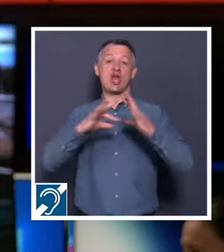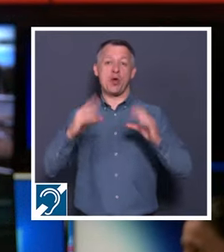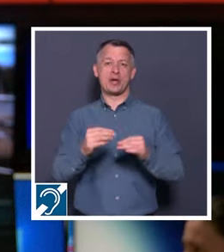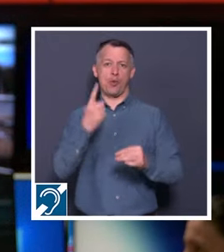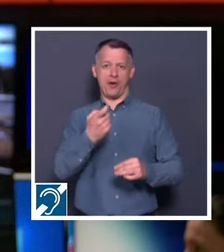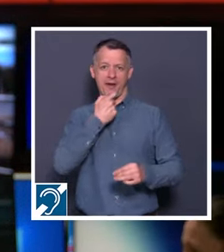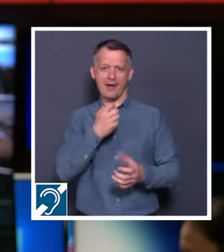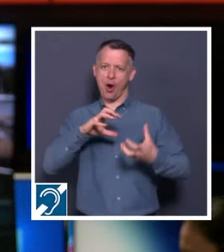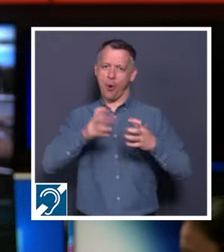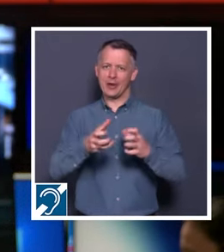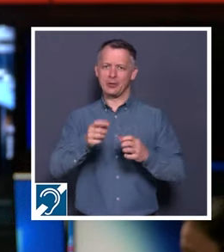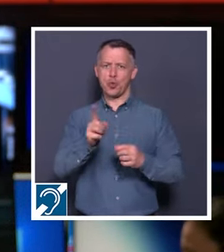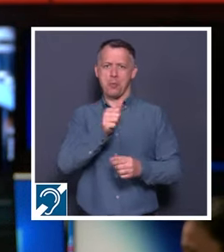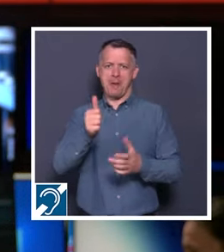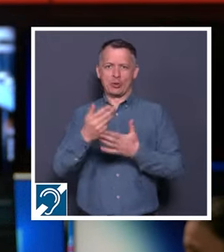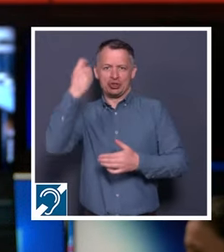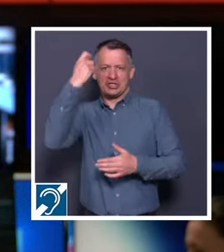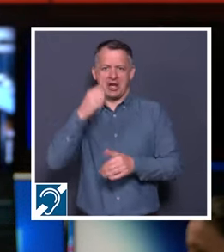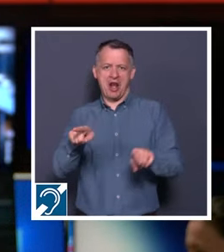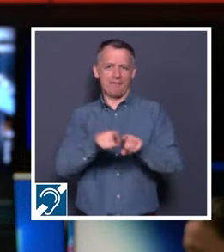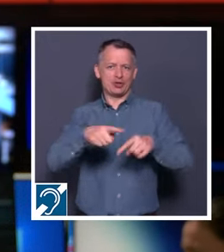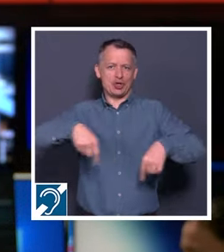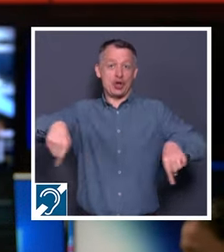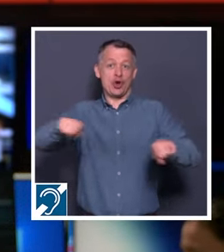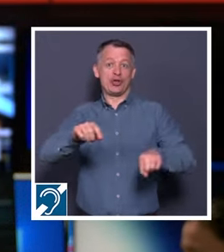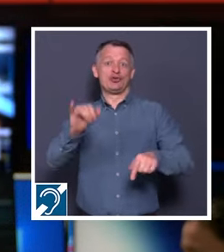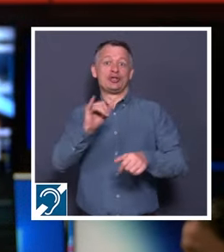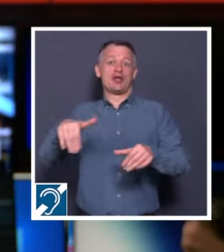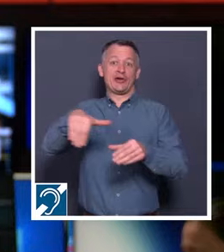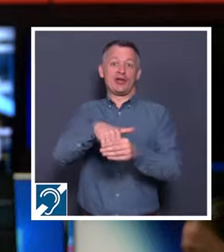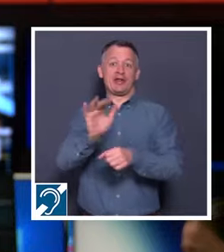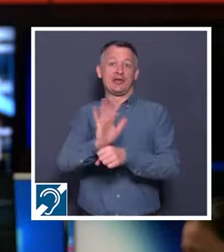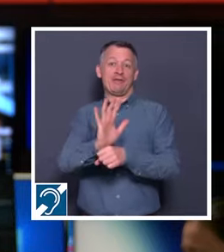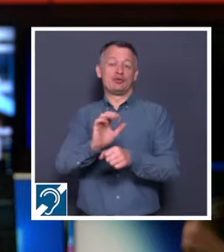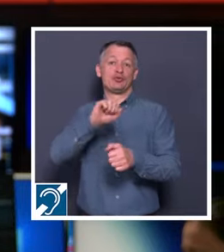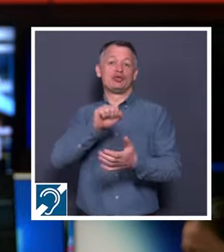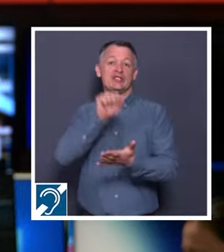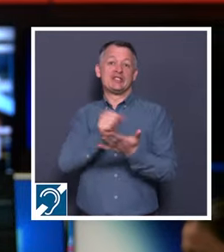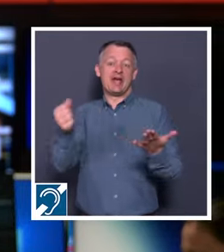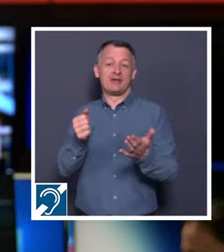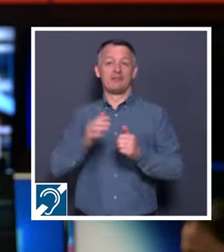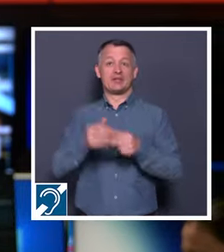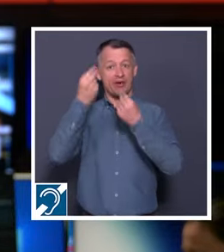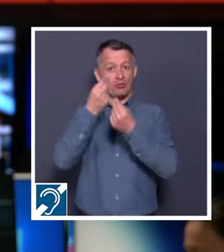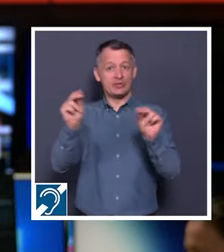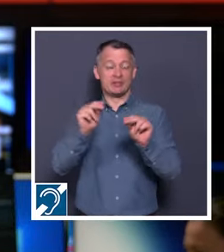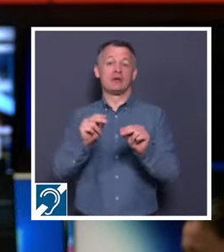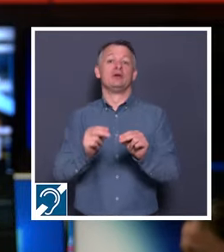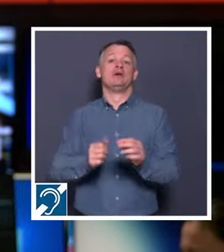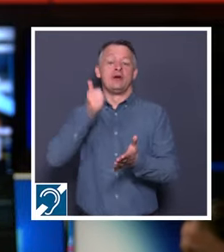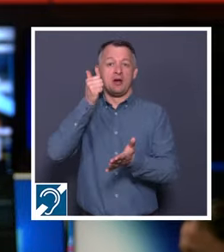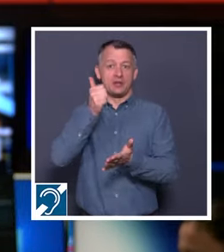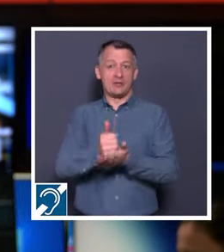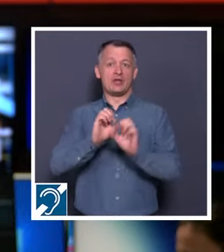nu doar pentru cetățeni, ci și pentru noi, cei care avem datoria de a vă informa corect și obiectiv în fiecare zi. Dacă reușim sau